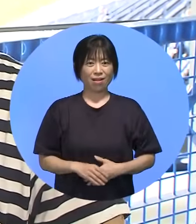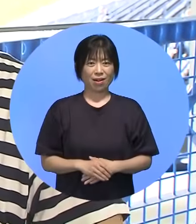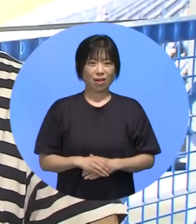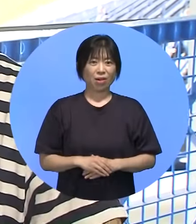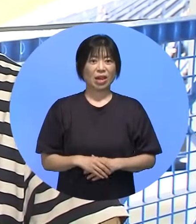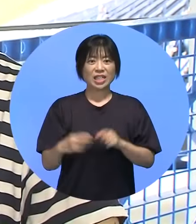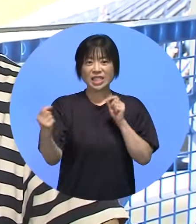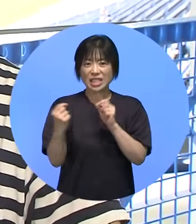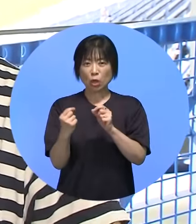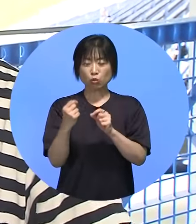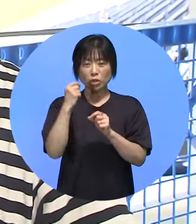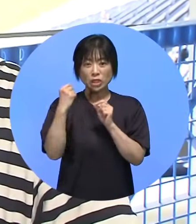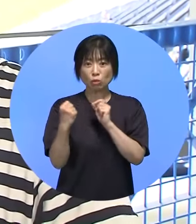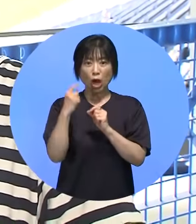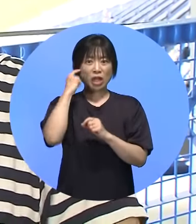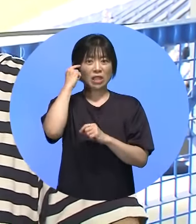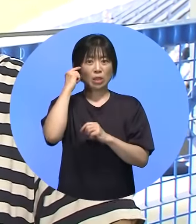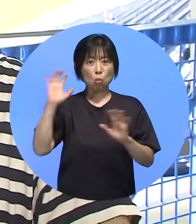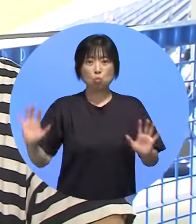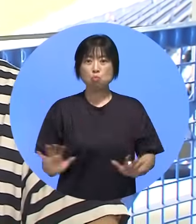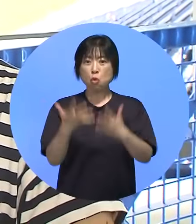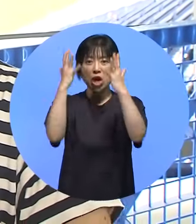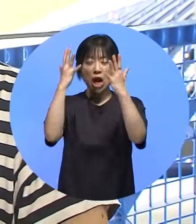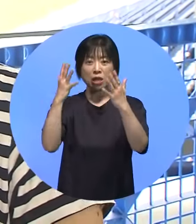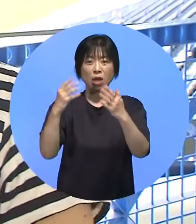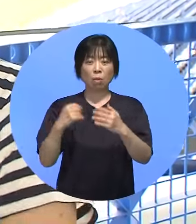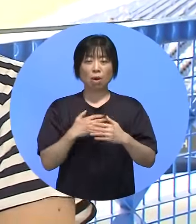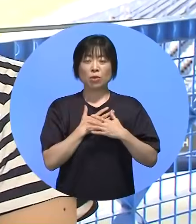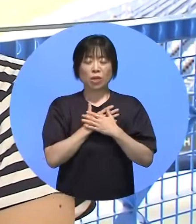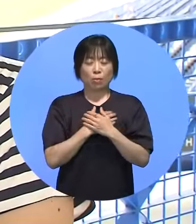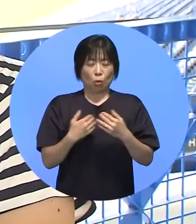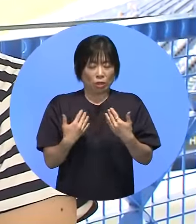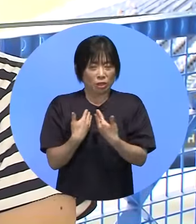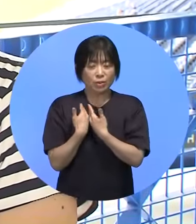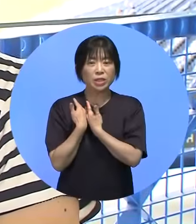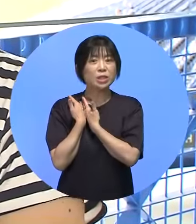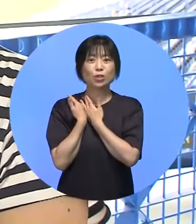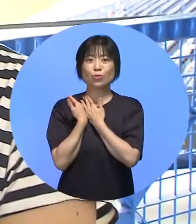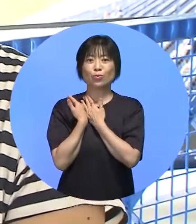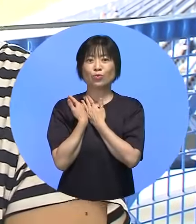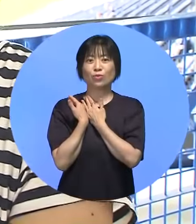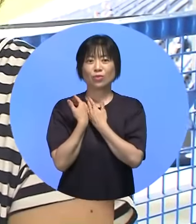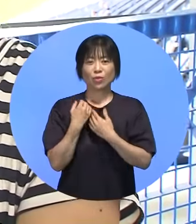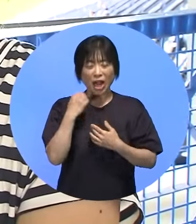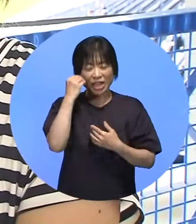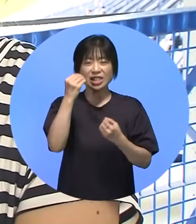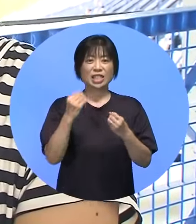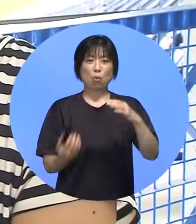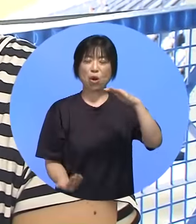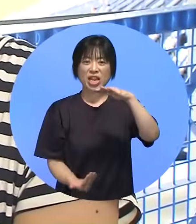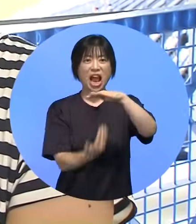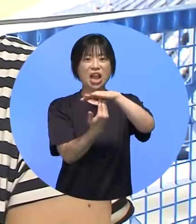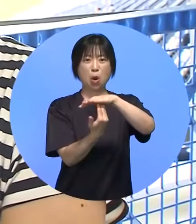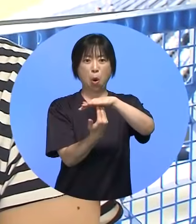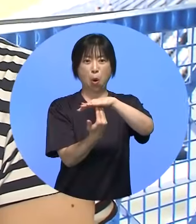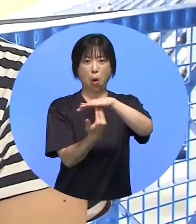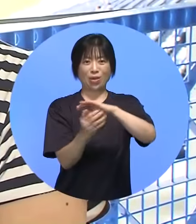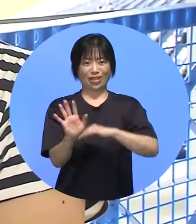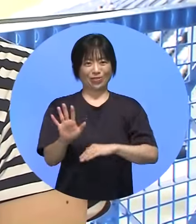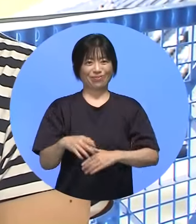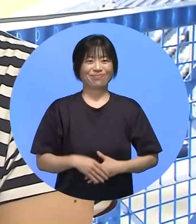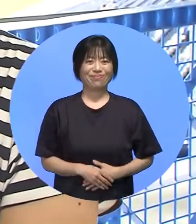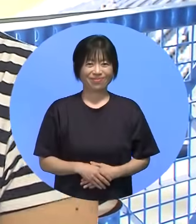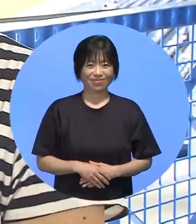応援してるファン子が盛り上がり方っていうのがすごい身に沁みで感じるところが私ははまってしまってここに入って